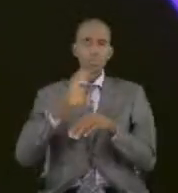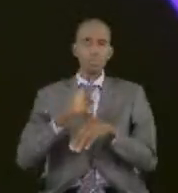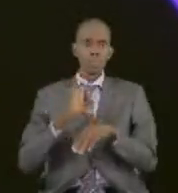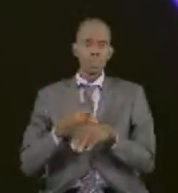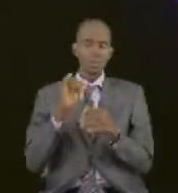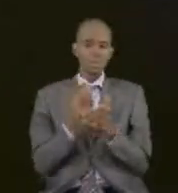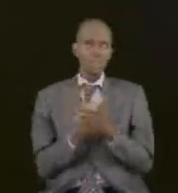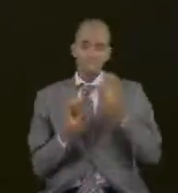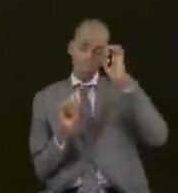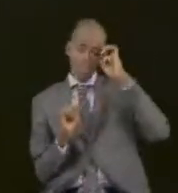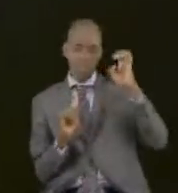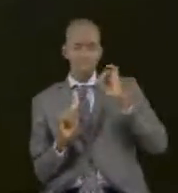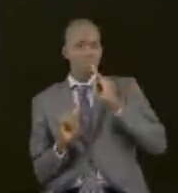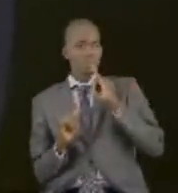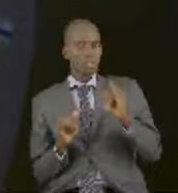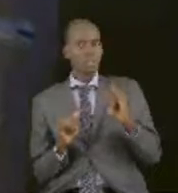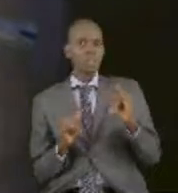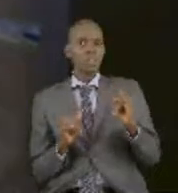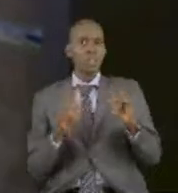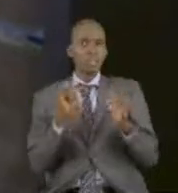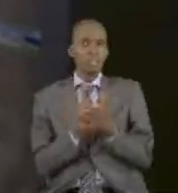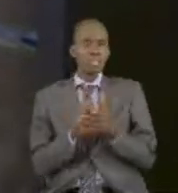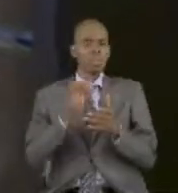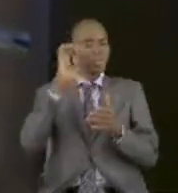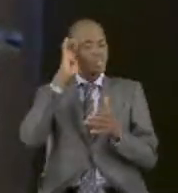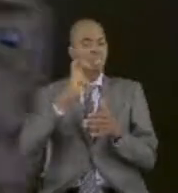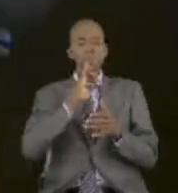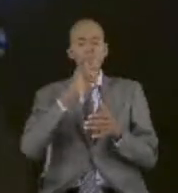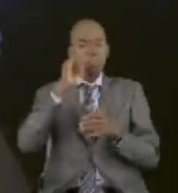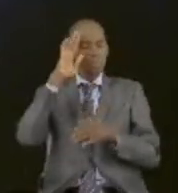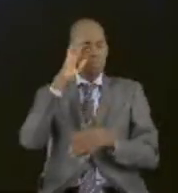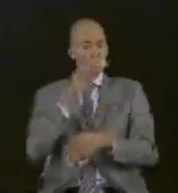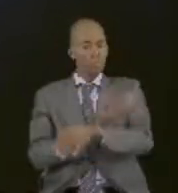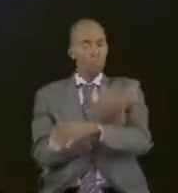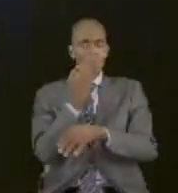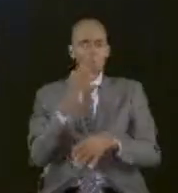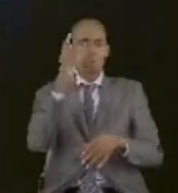les synagogues que Jésus est le Fils de Dieu.